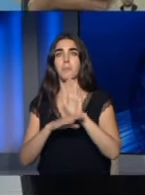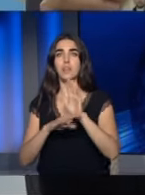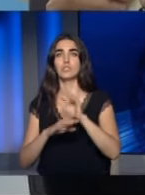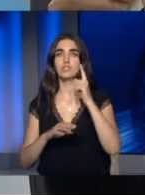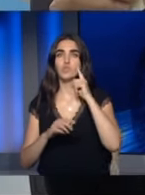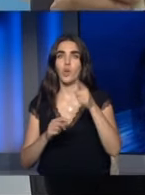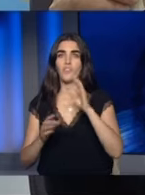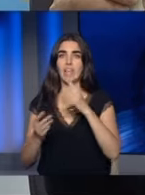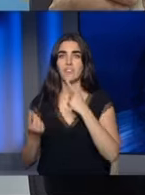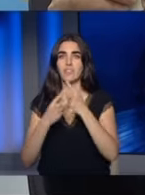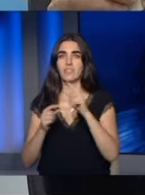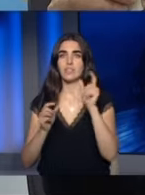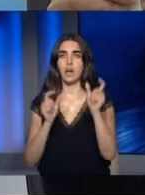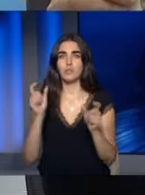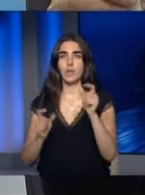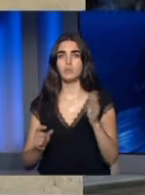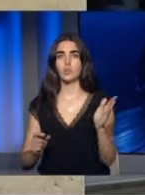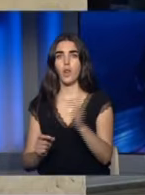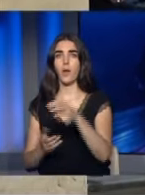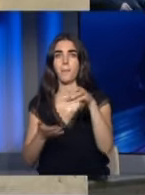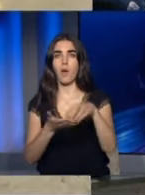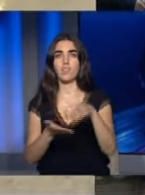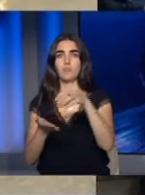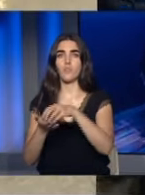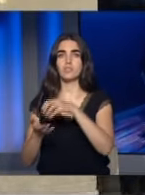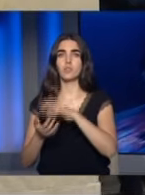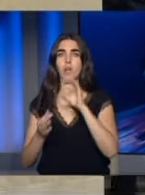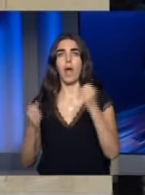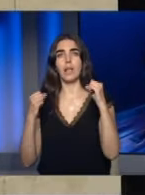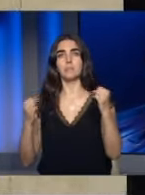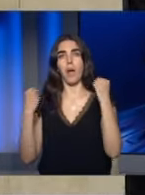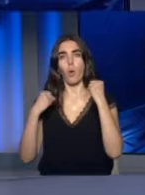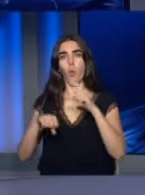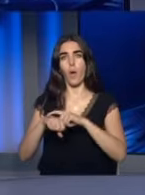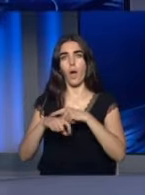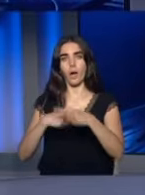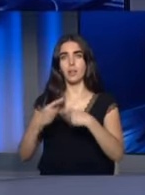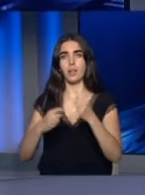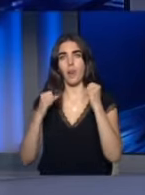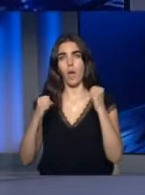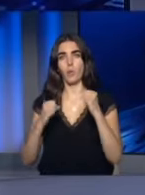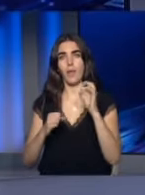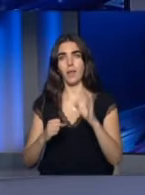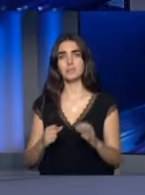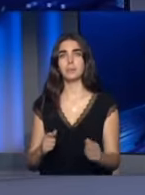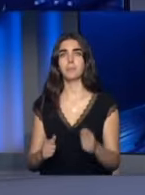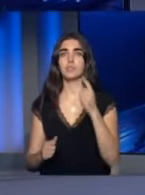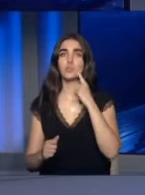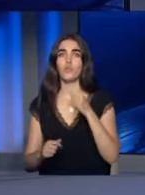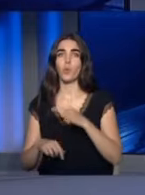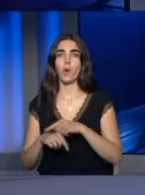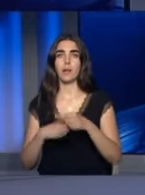تشكل في غالبيتها ممن يحسبون على التيار المحافظ في الوقت الذي لا تزال القوى